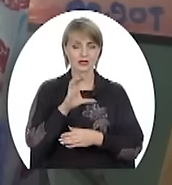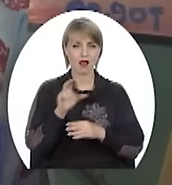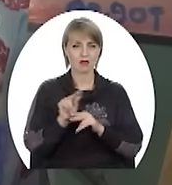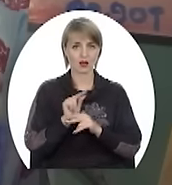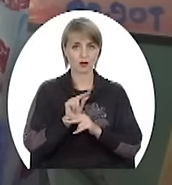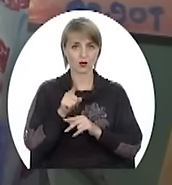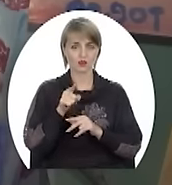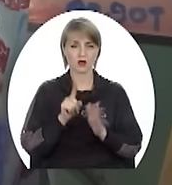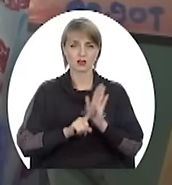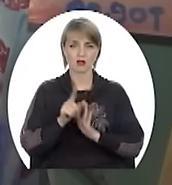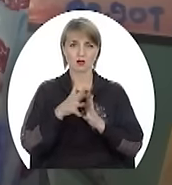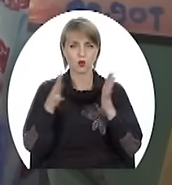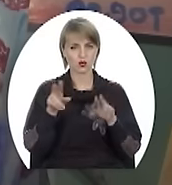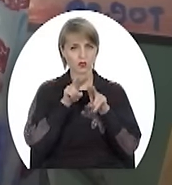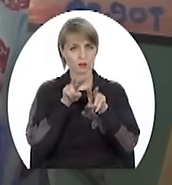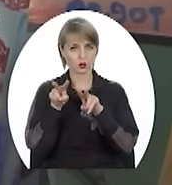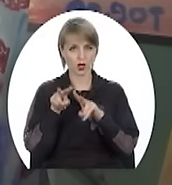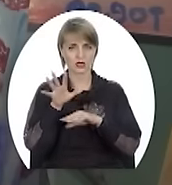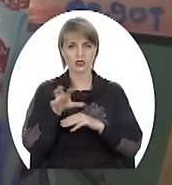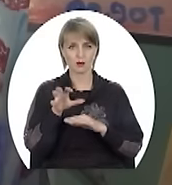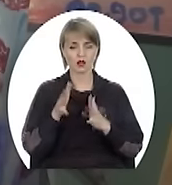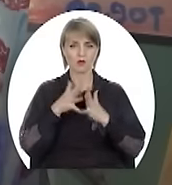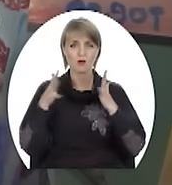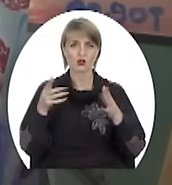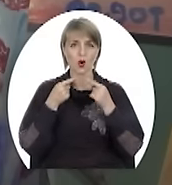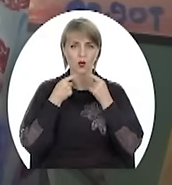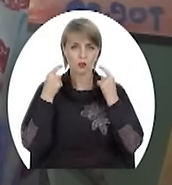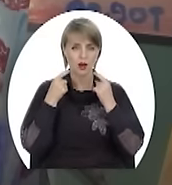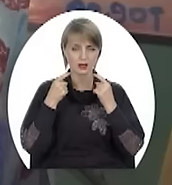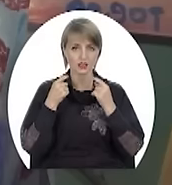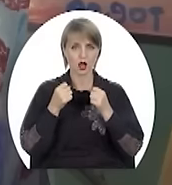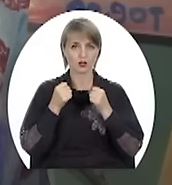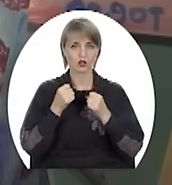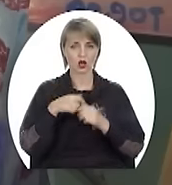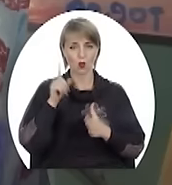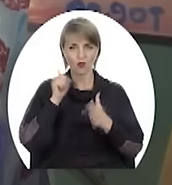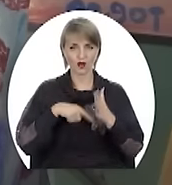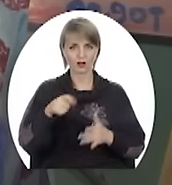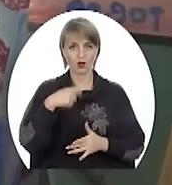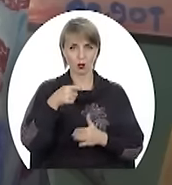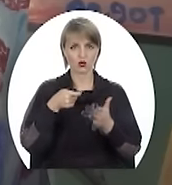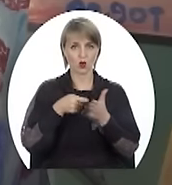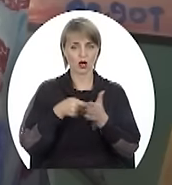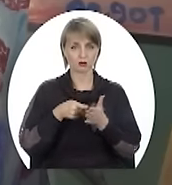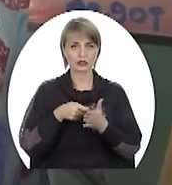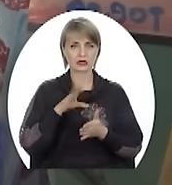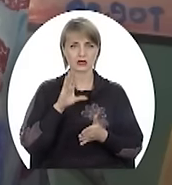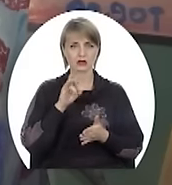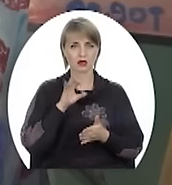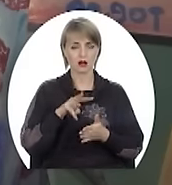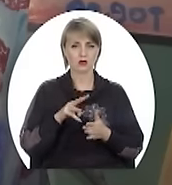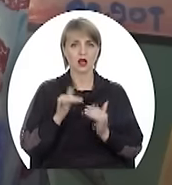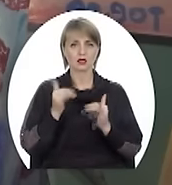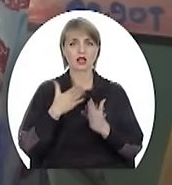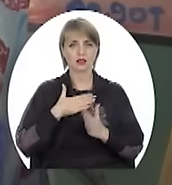На канистерапии он стал больше наблюдать за собаками, больше улыбаться, держать увереннее ложку, кормить сыром.